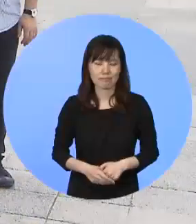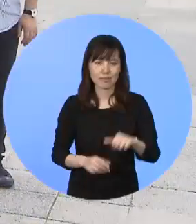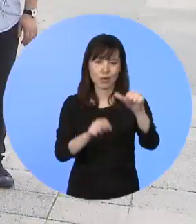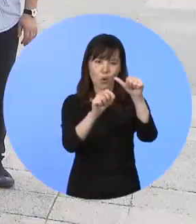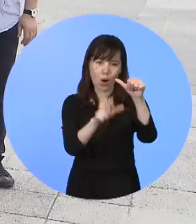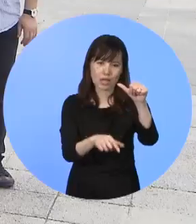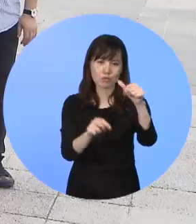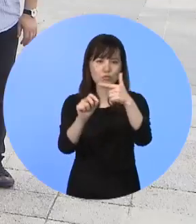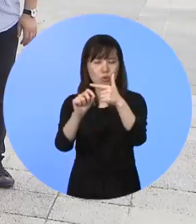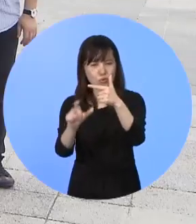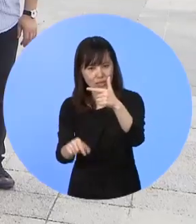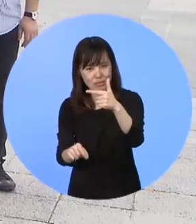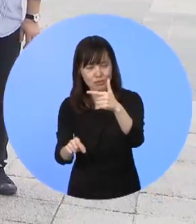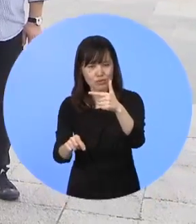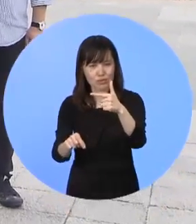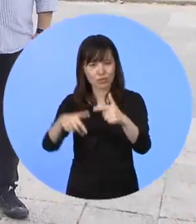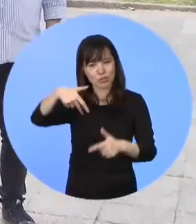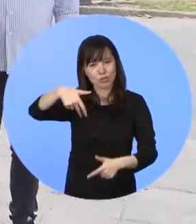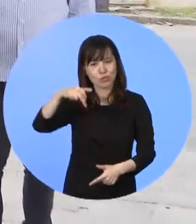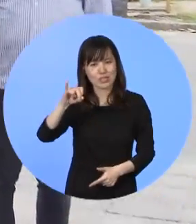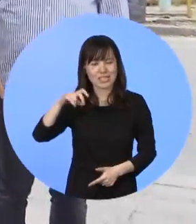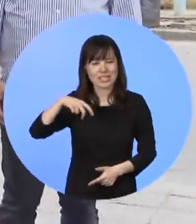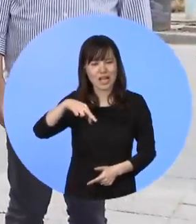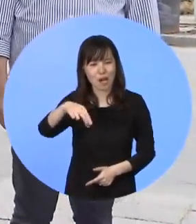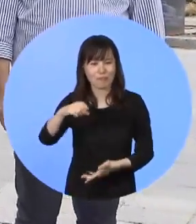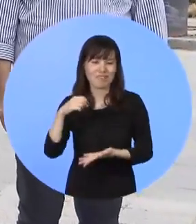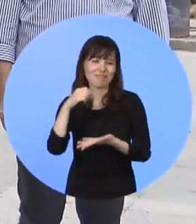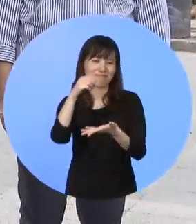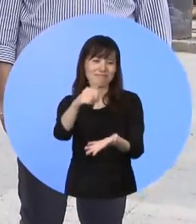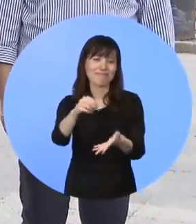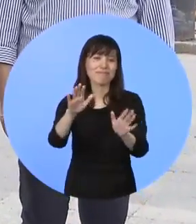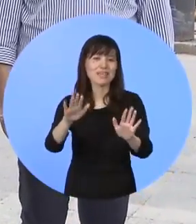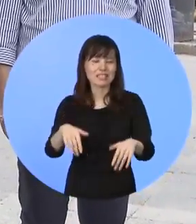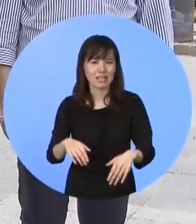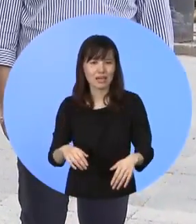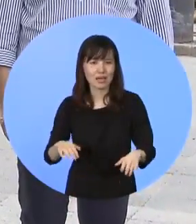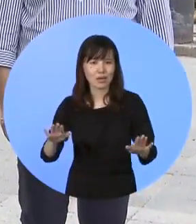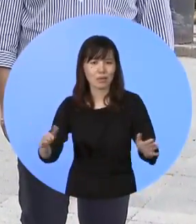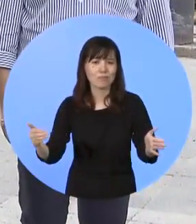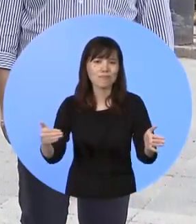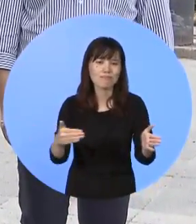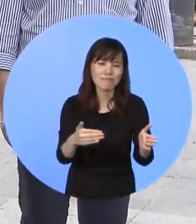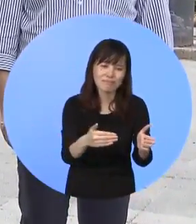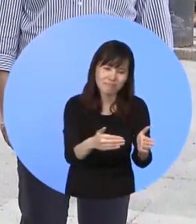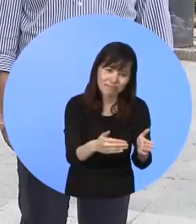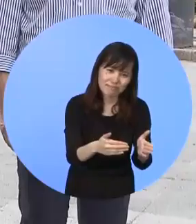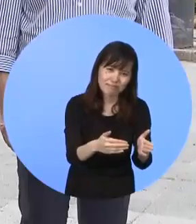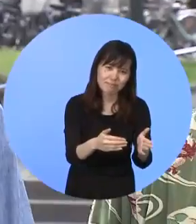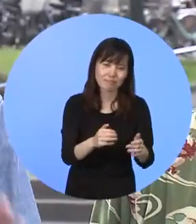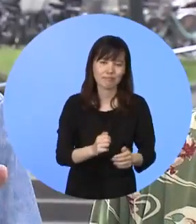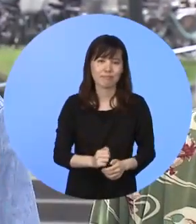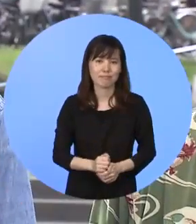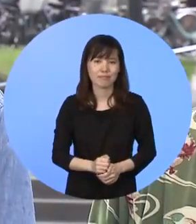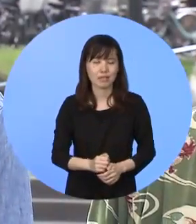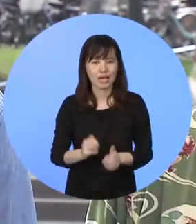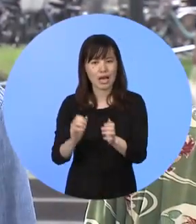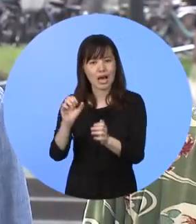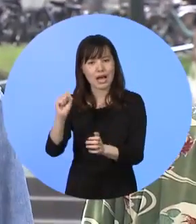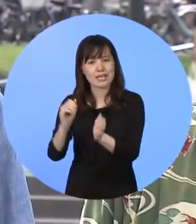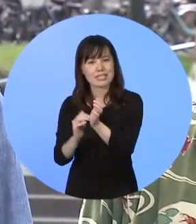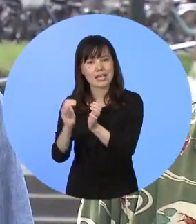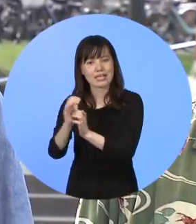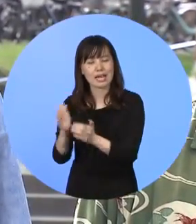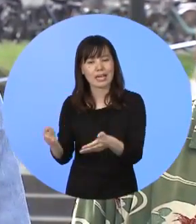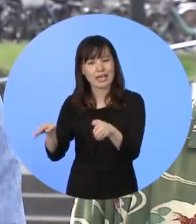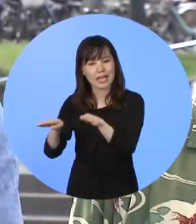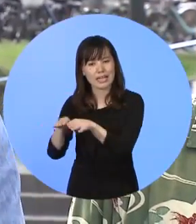2回にわたってお送りしてまいりました水散歩千里ニュータウン編、いよいよ終わりの時間となりました。 佐竹台から始まった街